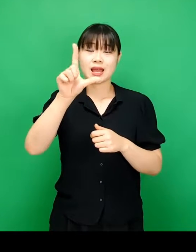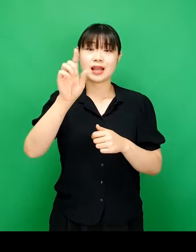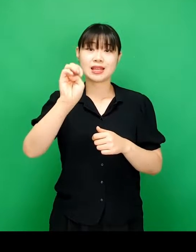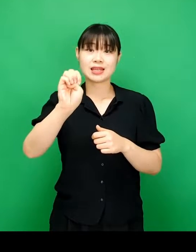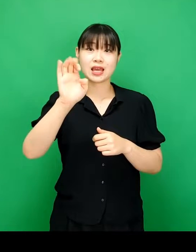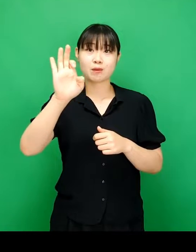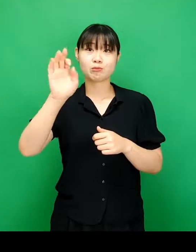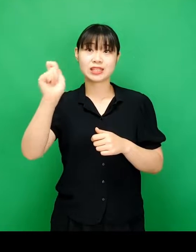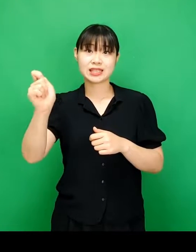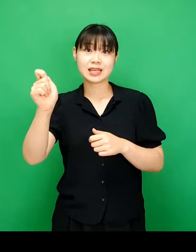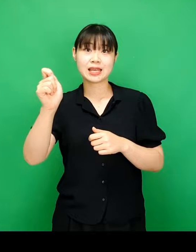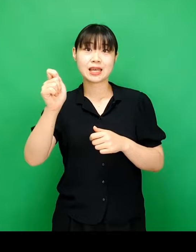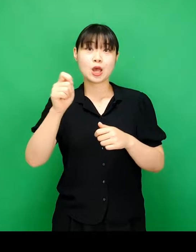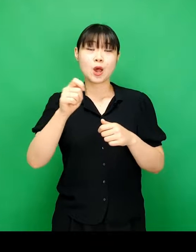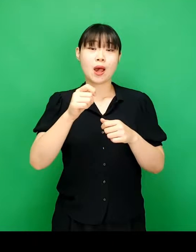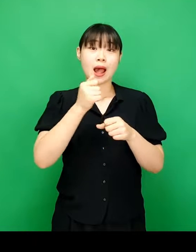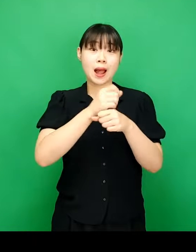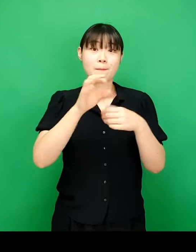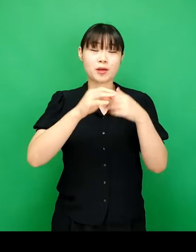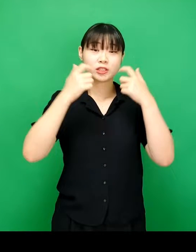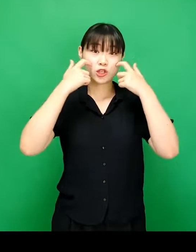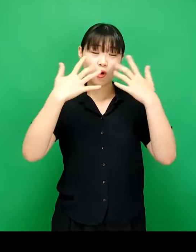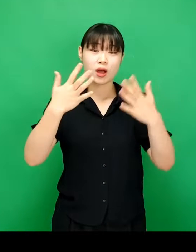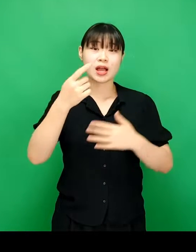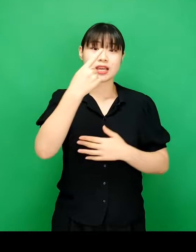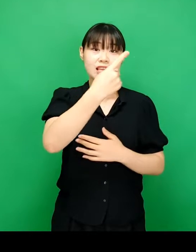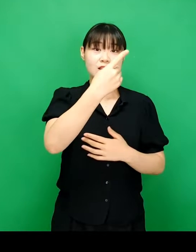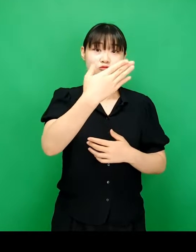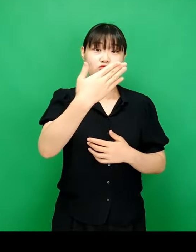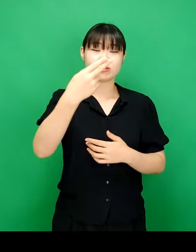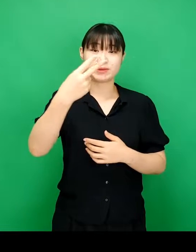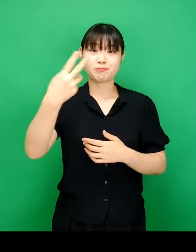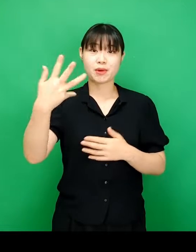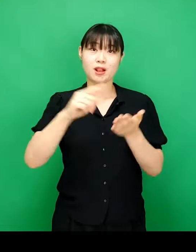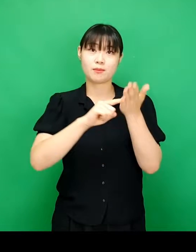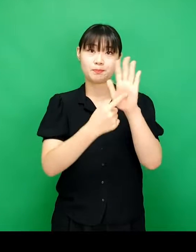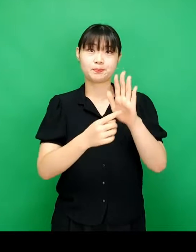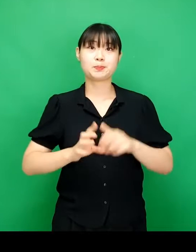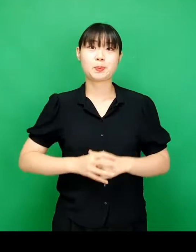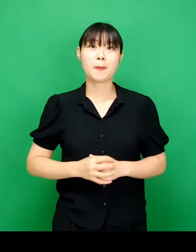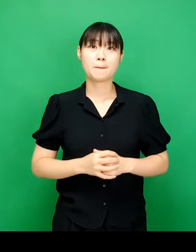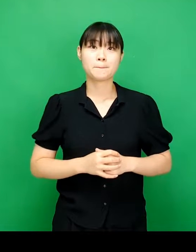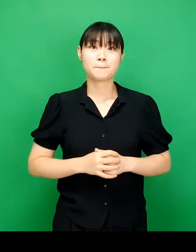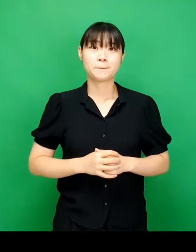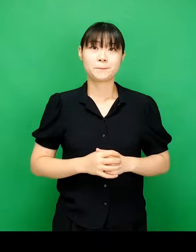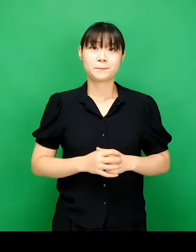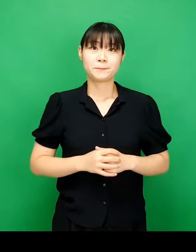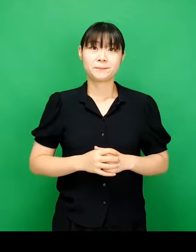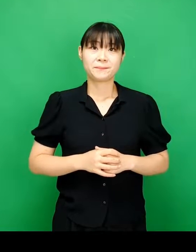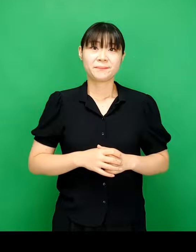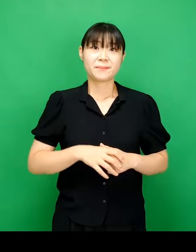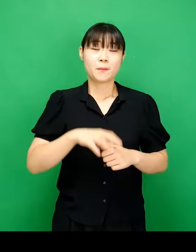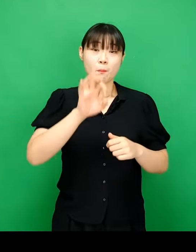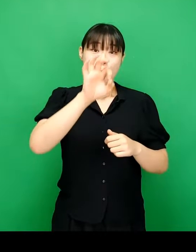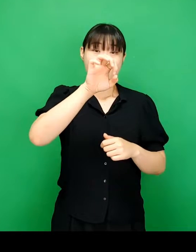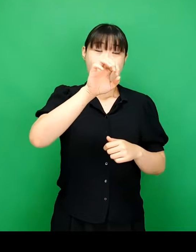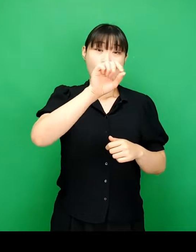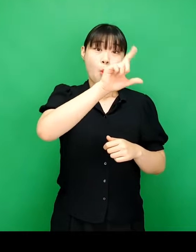함수를 연속으로 입력하면 생년이 1928로 정확하게 표시됩니다.